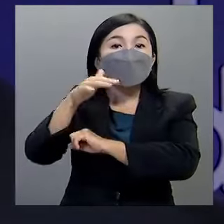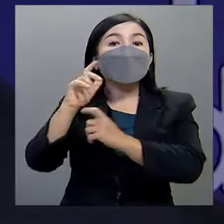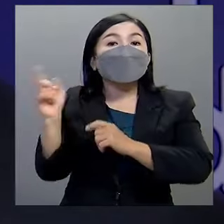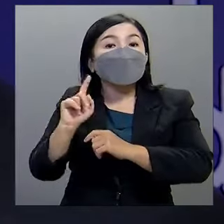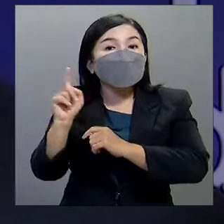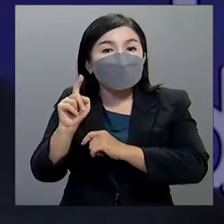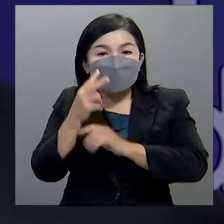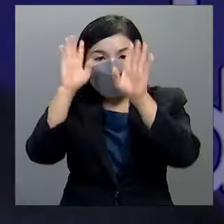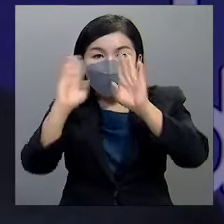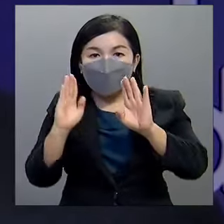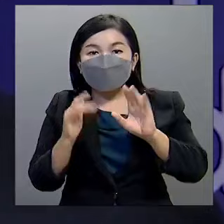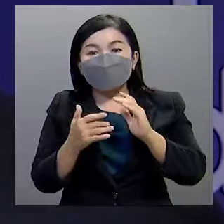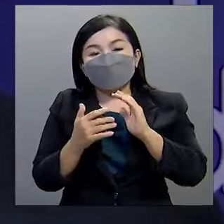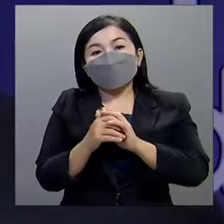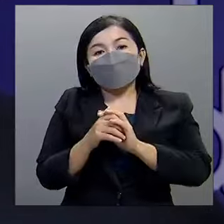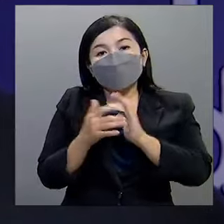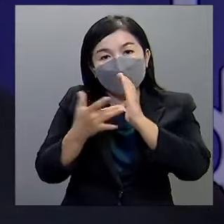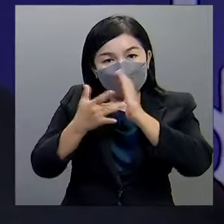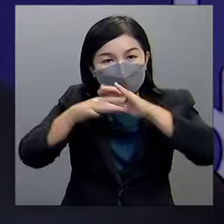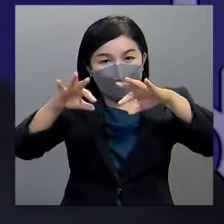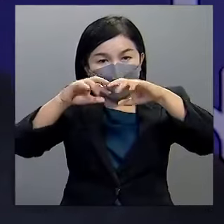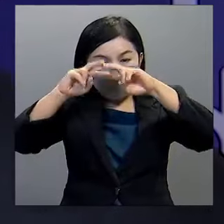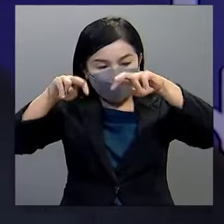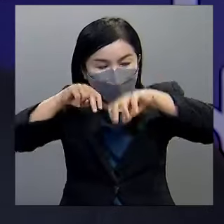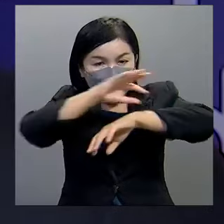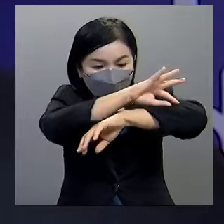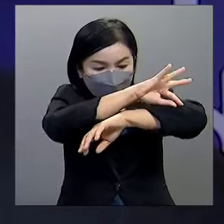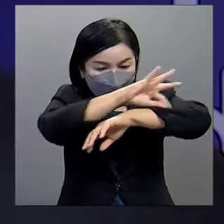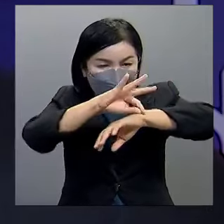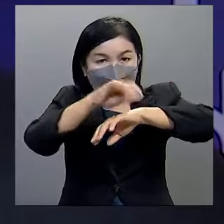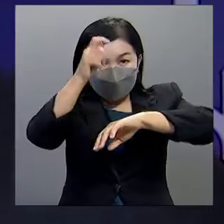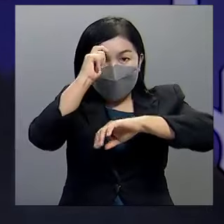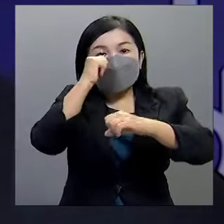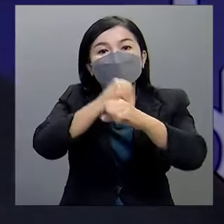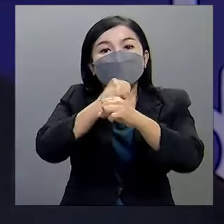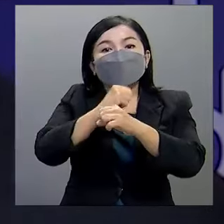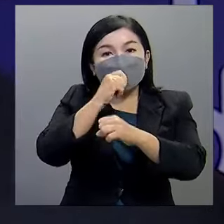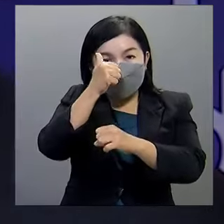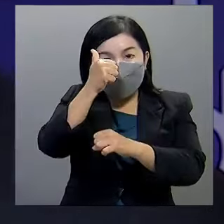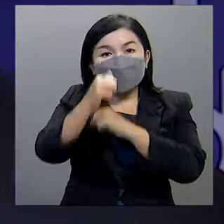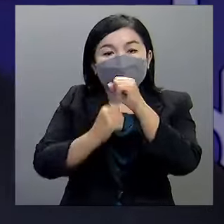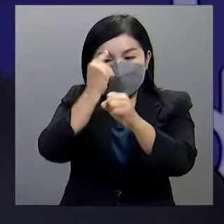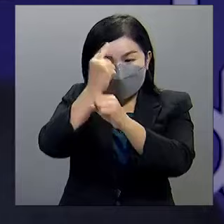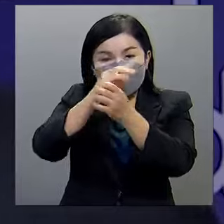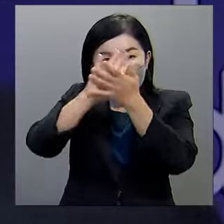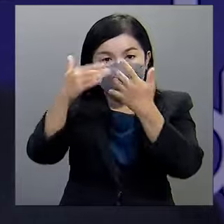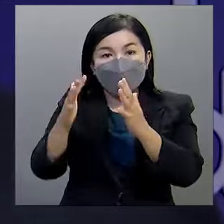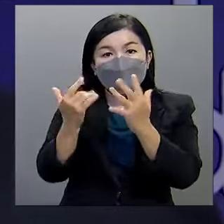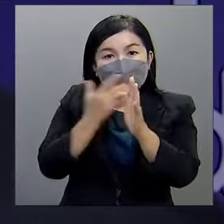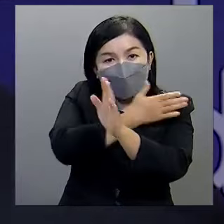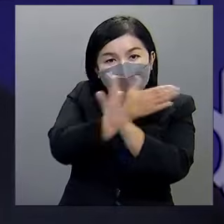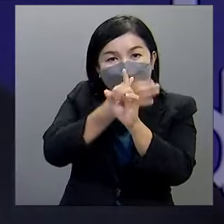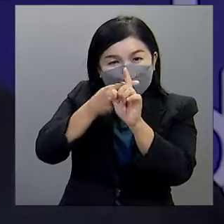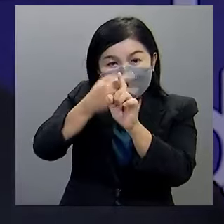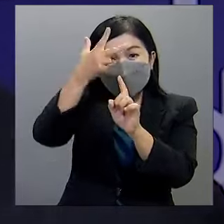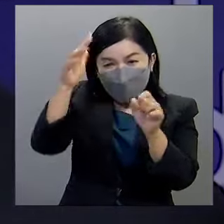ำนวณในระบบวิศวกรรมทั้งหมดแล้วออกมาให้ได้ให้เสร็จภายใน1ปีซึ่งก็คืออีก3เดือนก็จะครบปีแล้วครับ